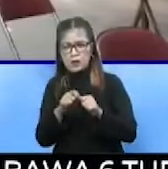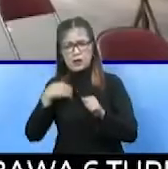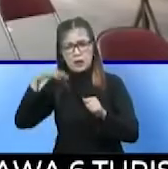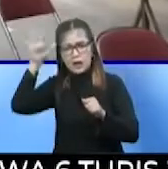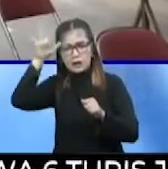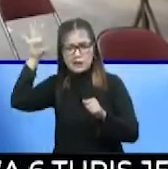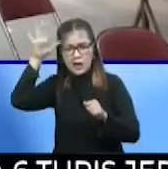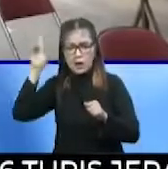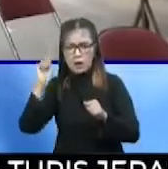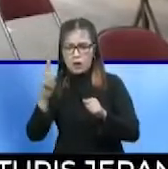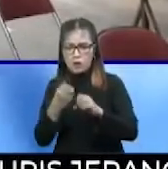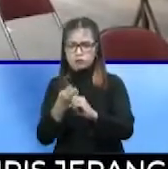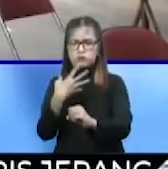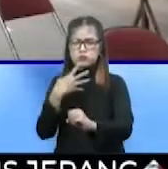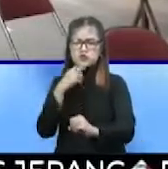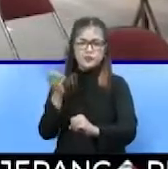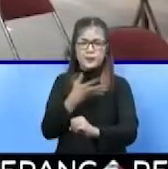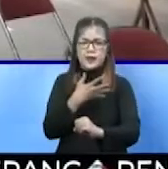semua bisa terdeteksi oleh